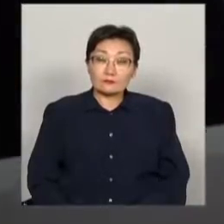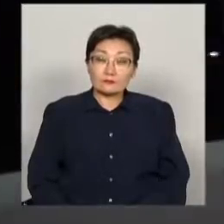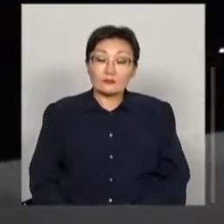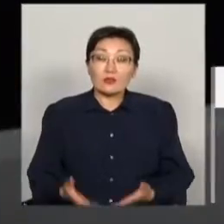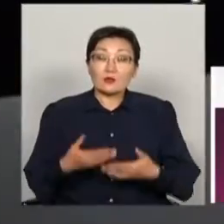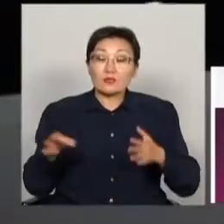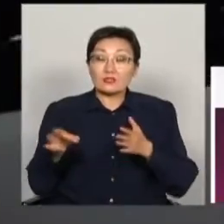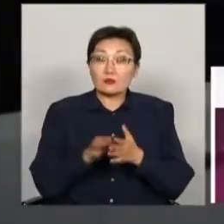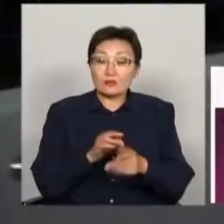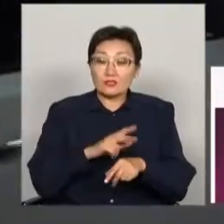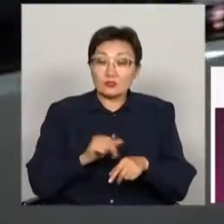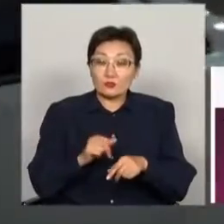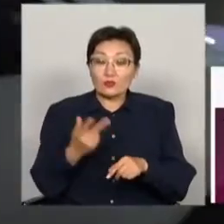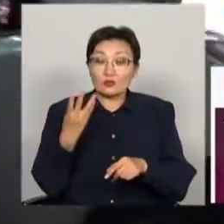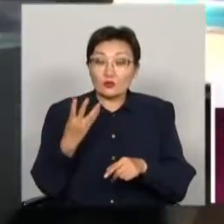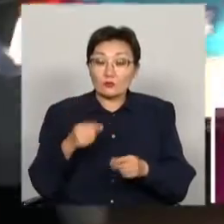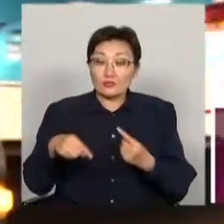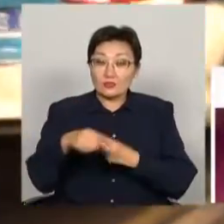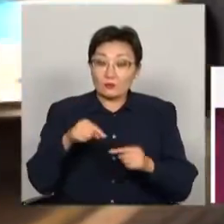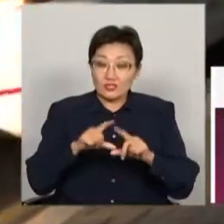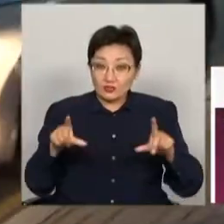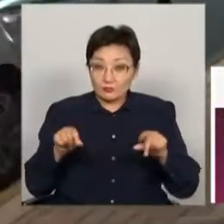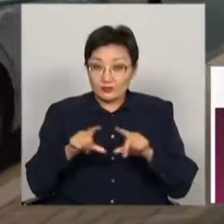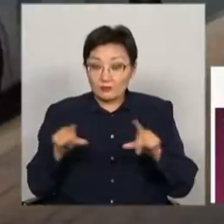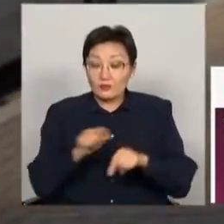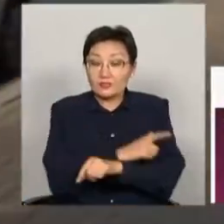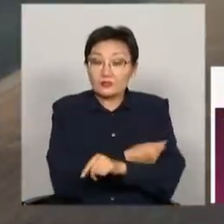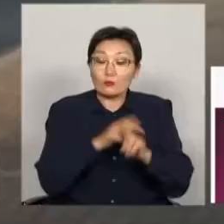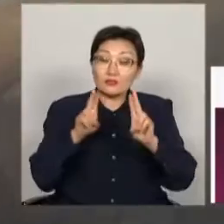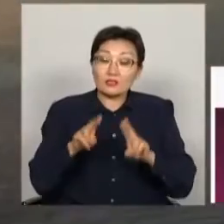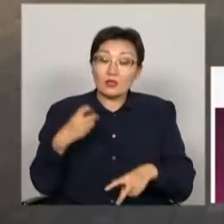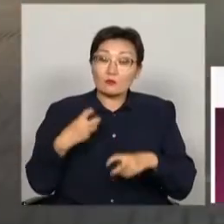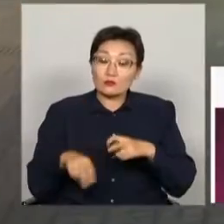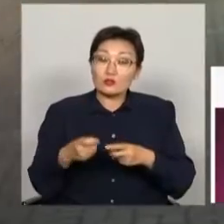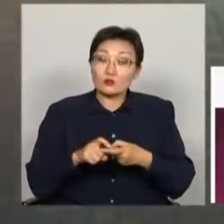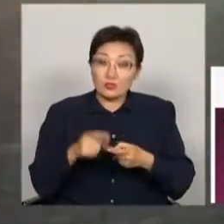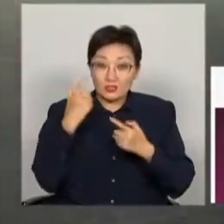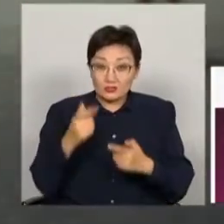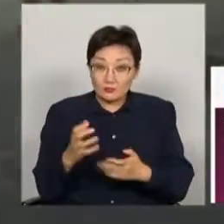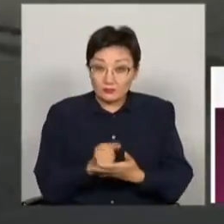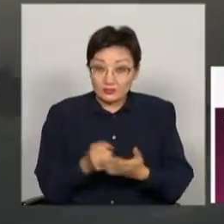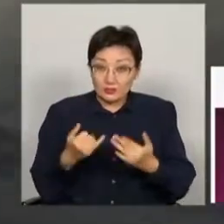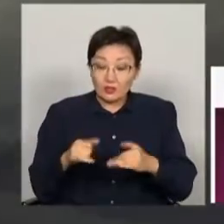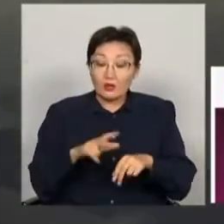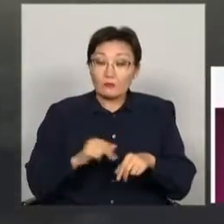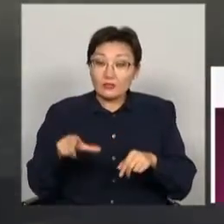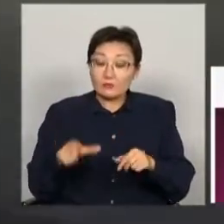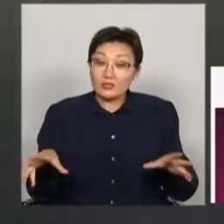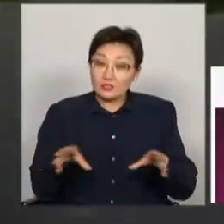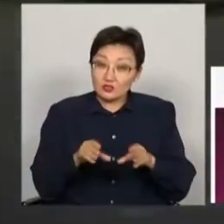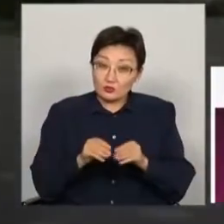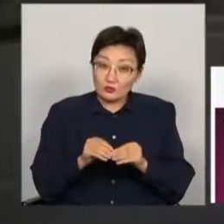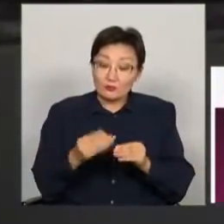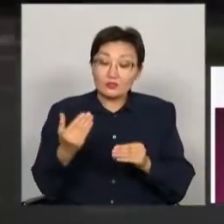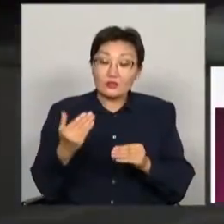Бізге шұғыл түрде полициядан 4 бірдей кәсіпкерлік нысанның санитарлық талаптарды бұзғаны туралы хабарлама түсті. Қазір тәртіп сақшыларымен бірлесіп,